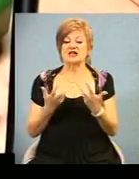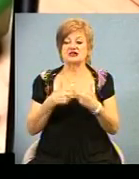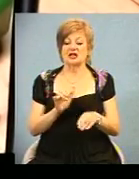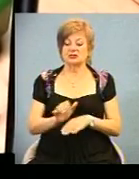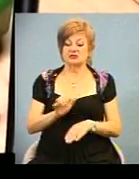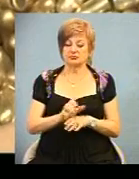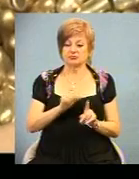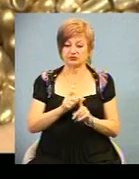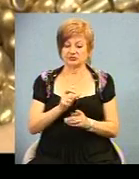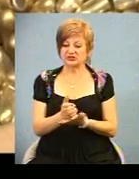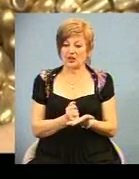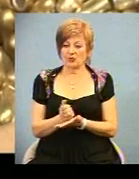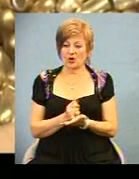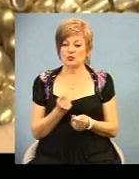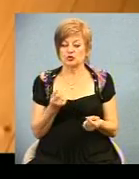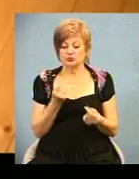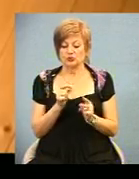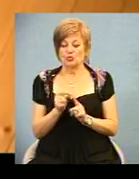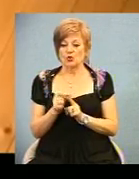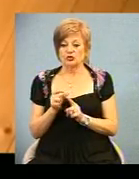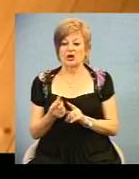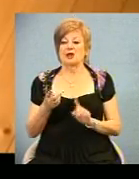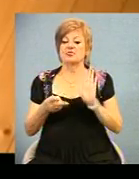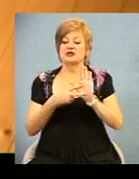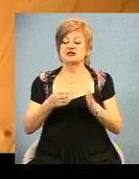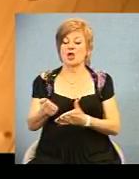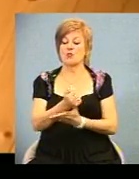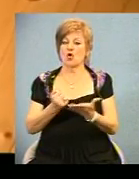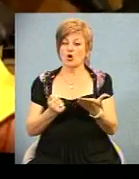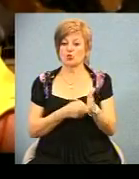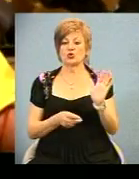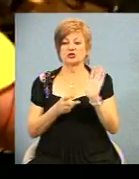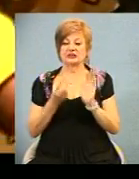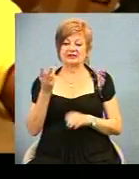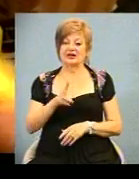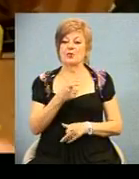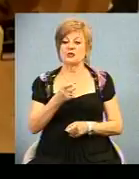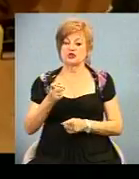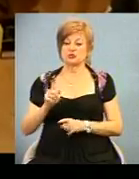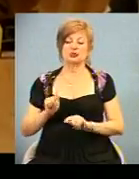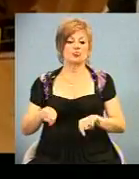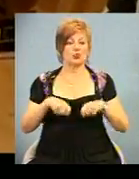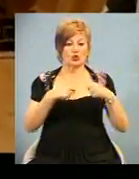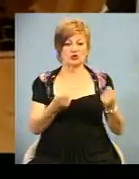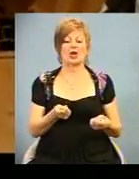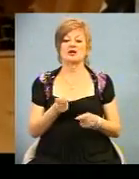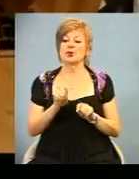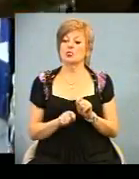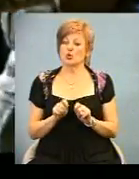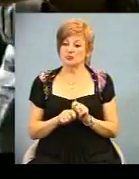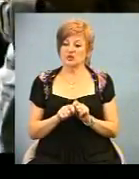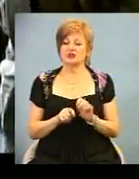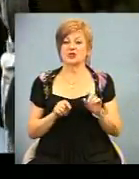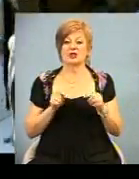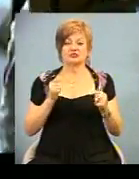виробництва боєприпасів, патрони різного калібру, 7 рушниць для полювання та 3 пістолети. Зброю віддали на експертизу. Засновнику